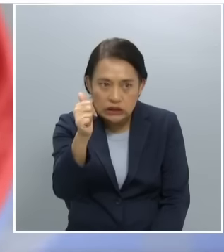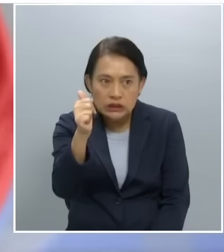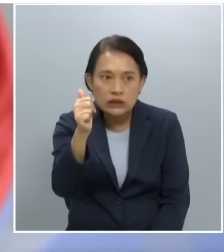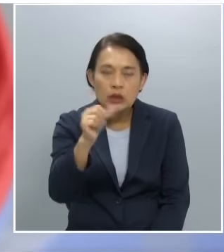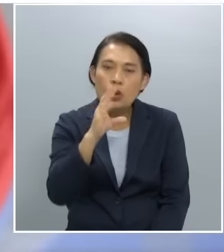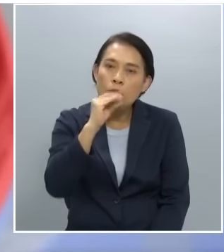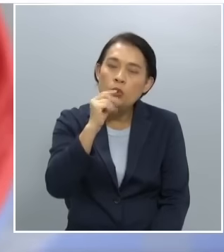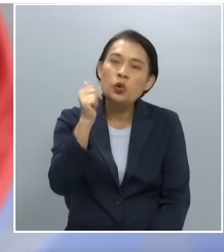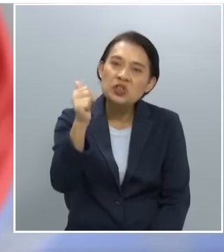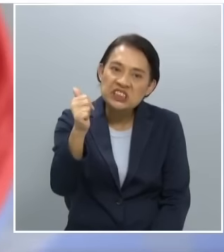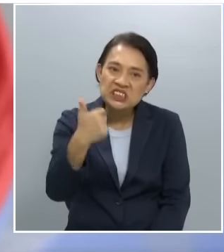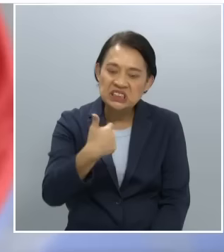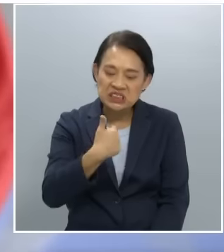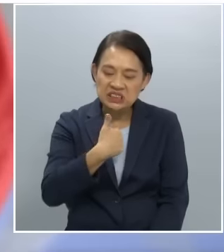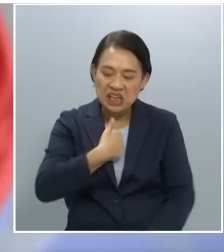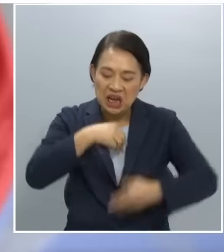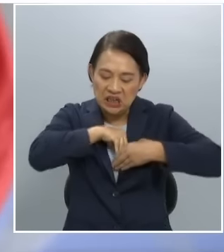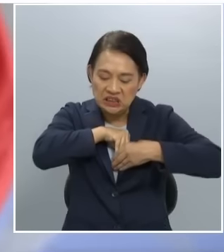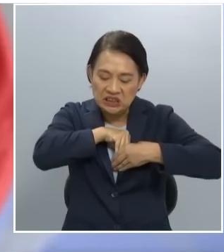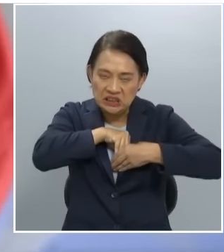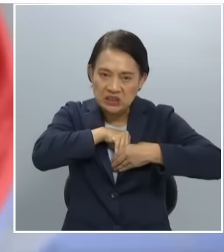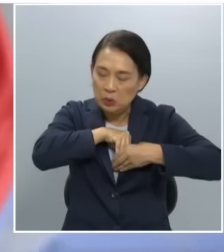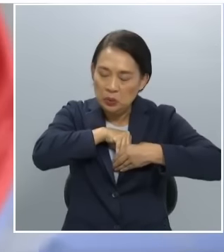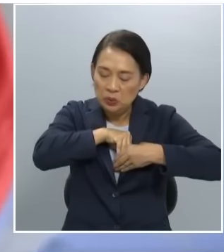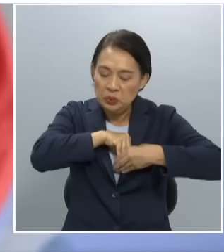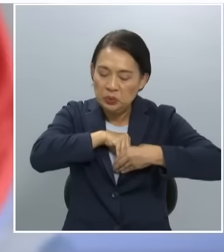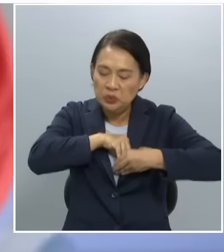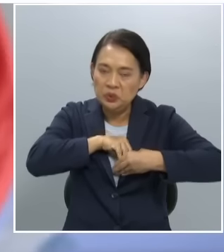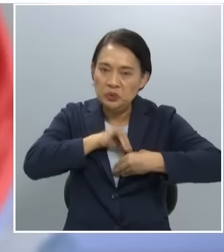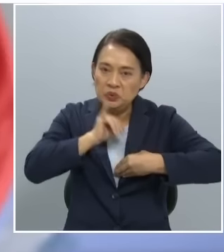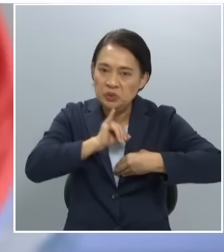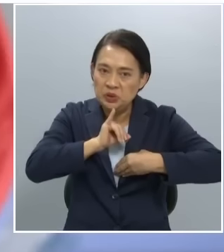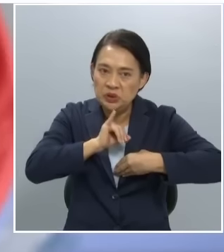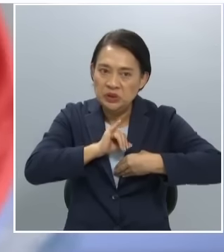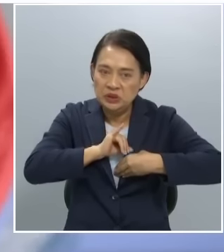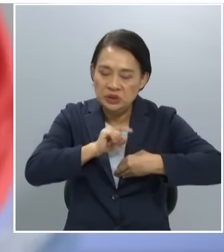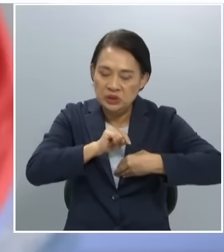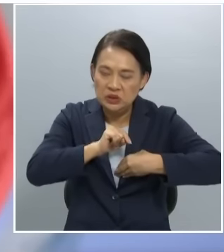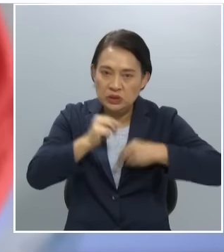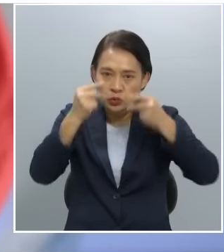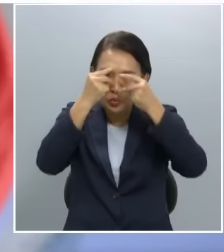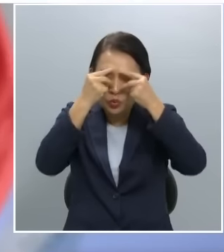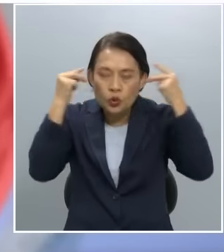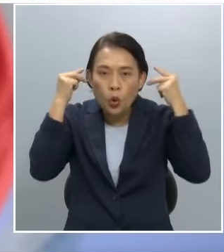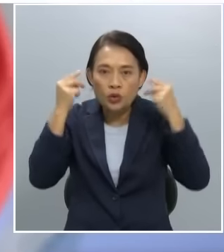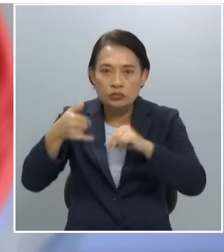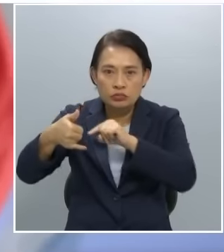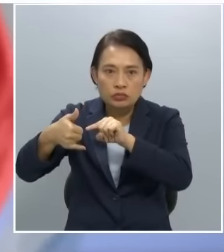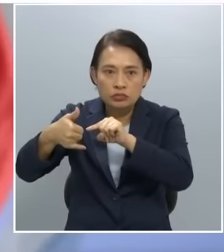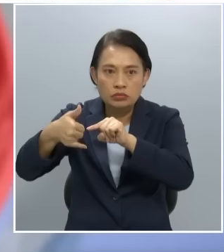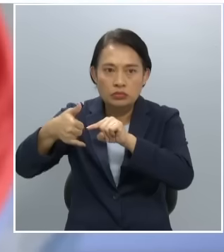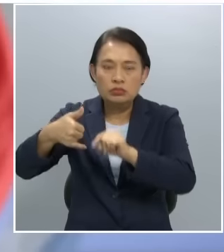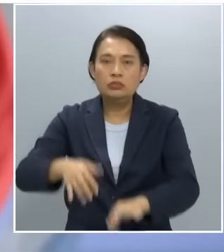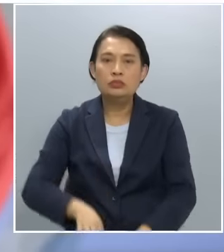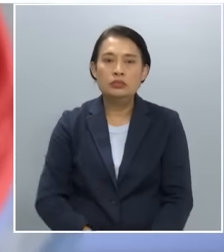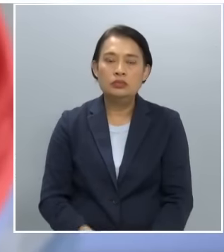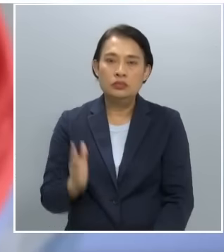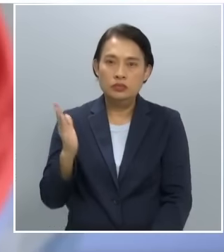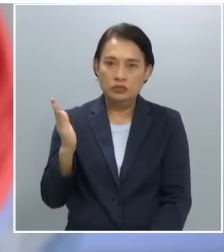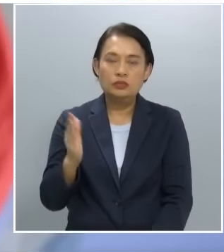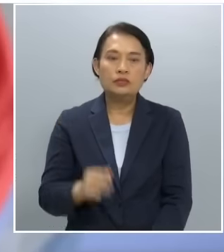พูดจาดีแต่สันดานไม่ดีค่ะผมบอกเลยอันเนี้ยขออนุญาตนะโจรค่ะนี่ผมบอกเลยนี่คือโจรตัวจริงเลย